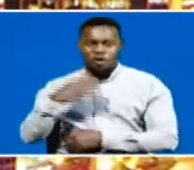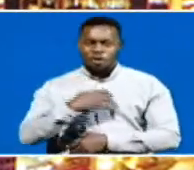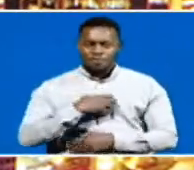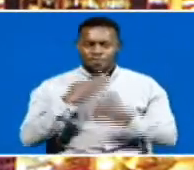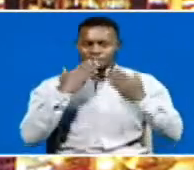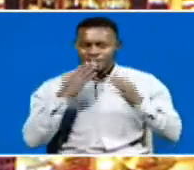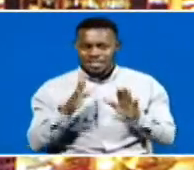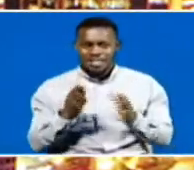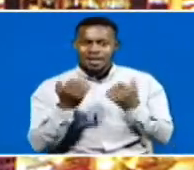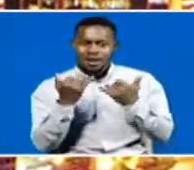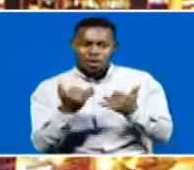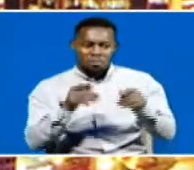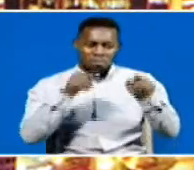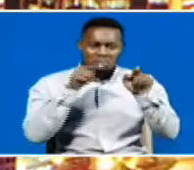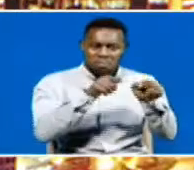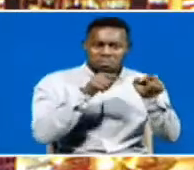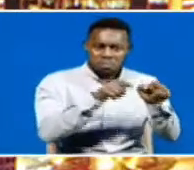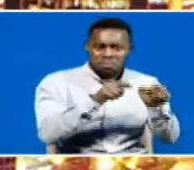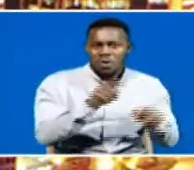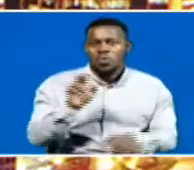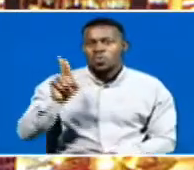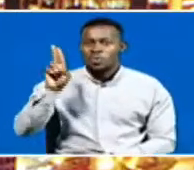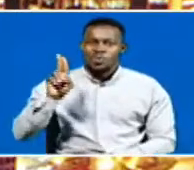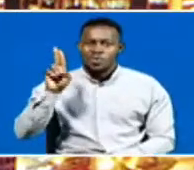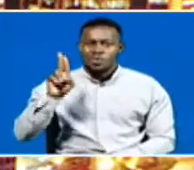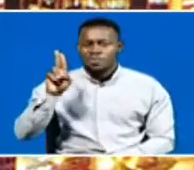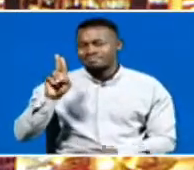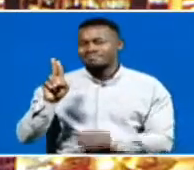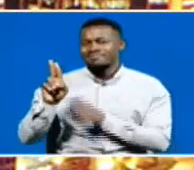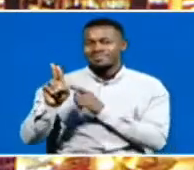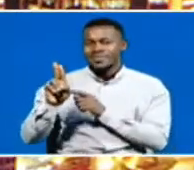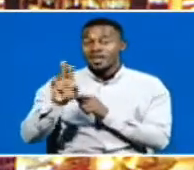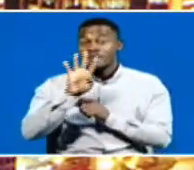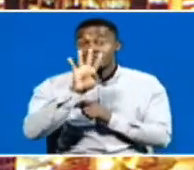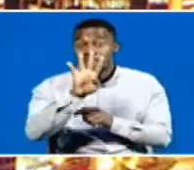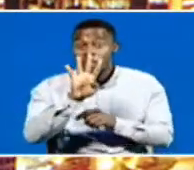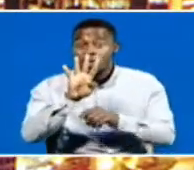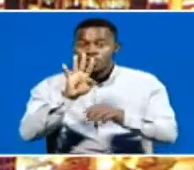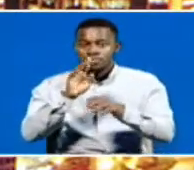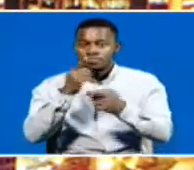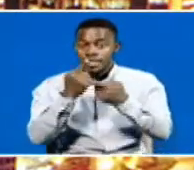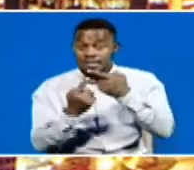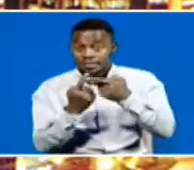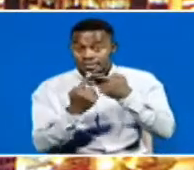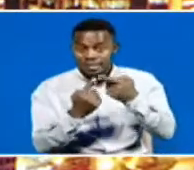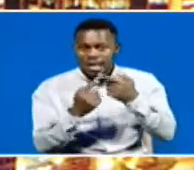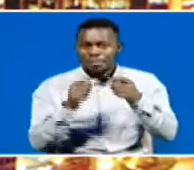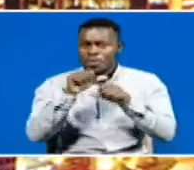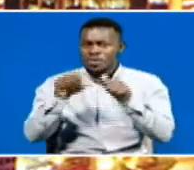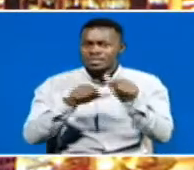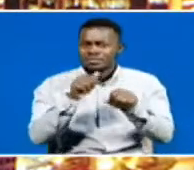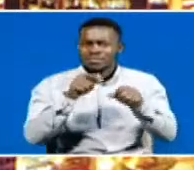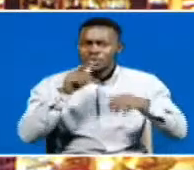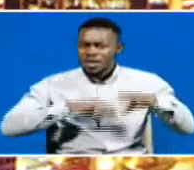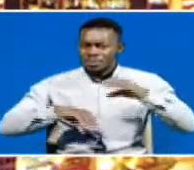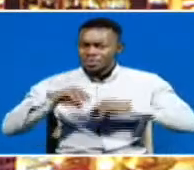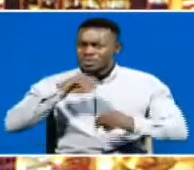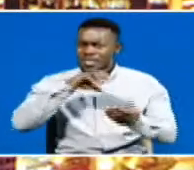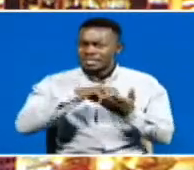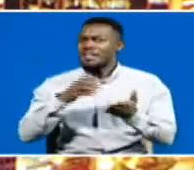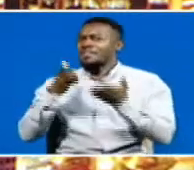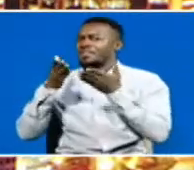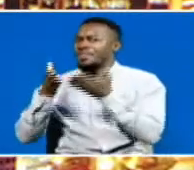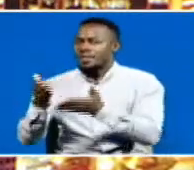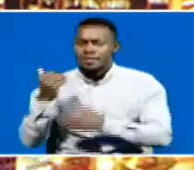Uhuru Kenyatta kwa masaibu yake kwa muda wa zaidi ya miaka 4 ambapo kesi ya ufisadi dhidi yake imekuwa mahakamani.